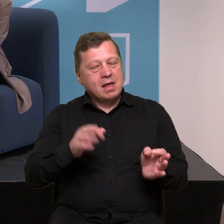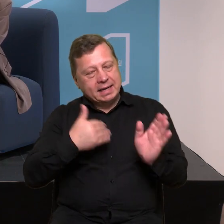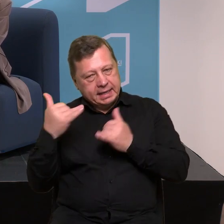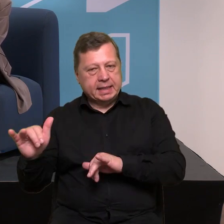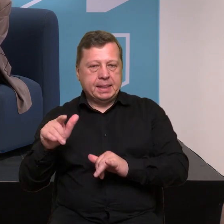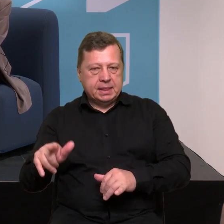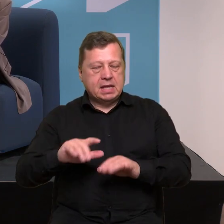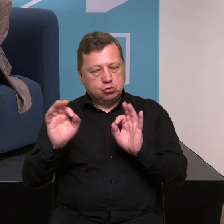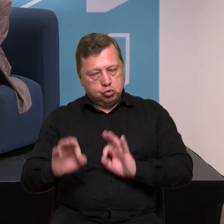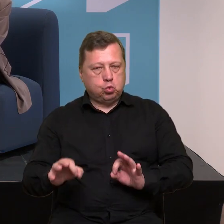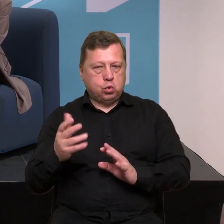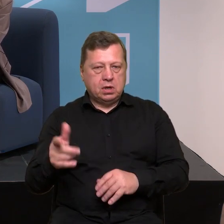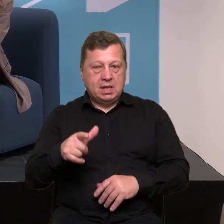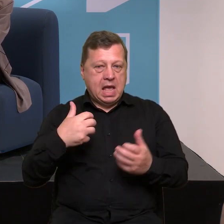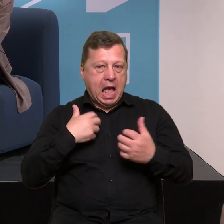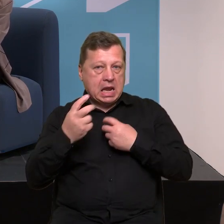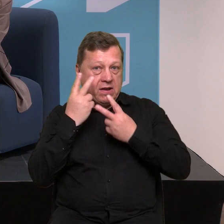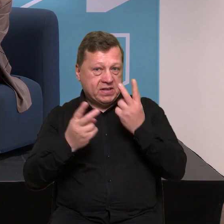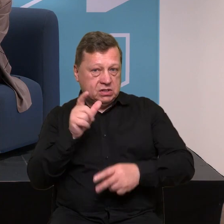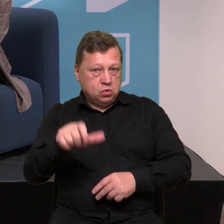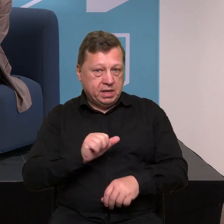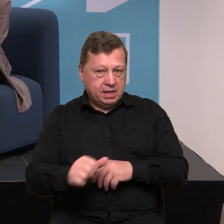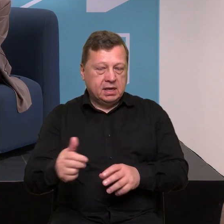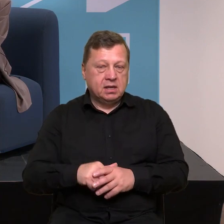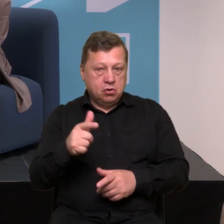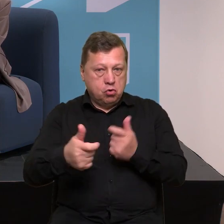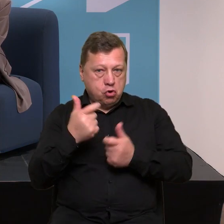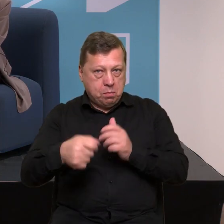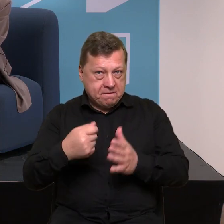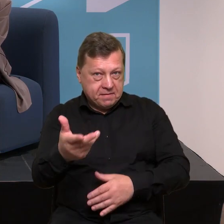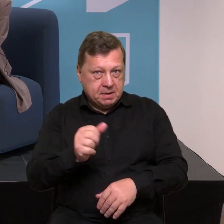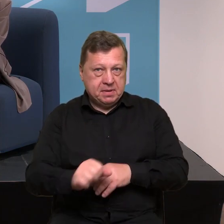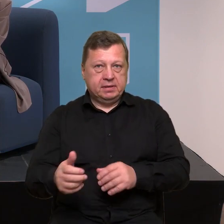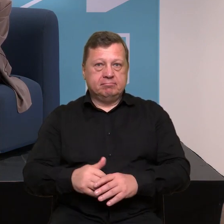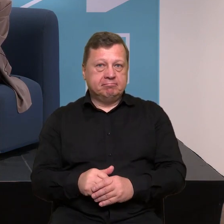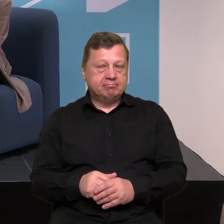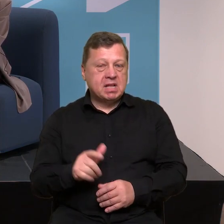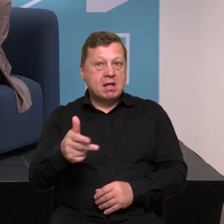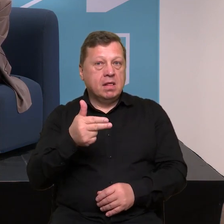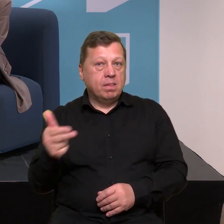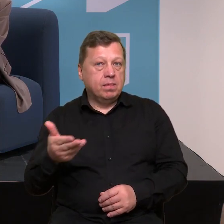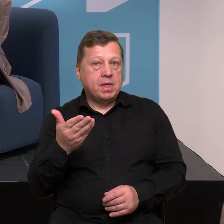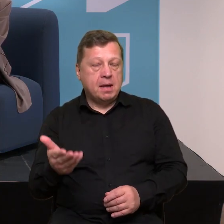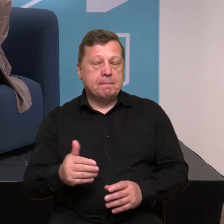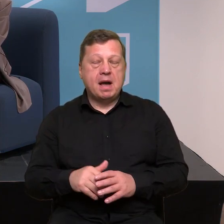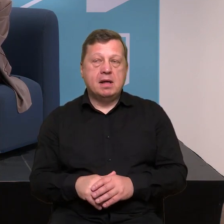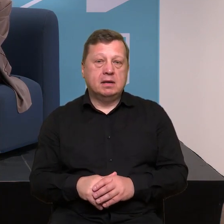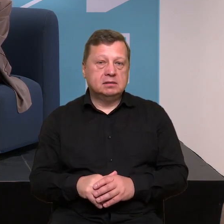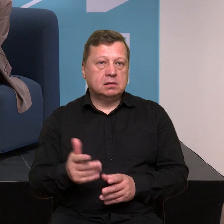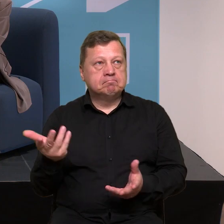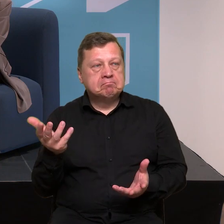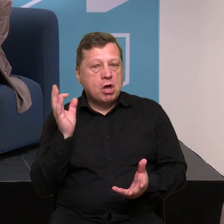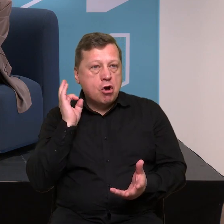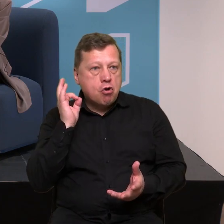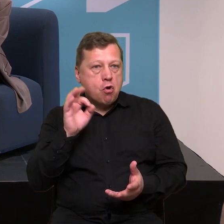innych formach sztuki, bo jesteś artystką wizualną, tworzysz też filmy. Czy temat właśnie taki